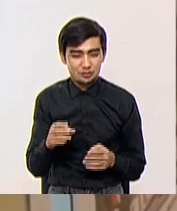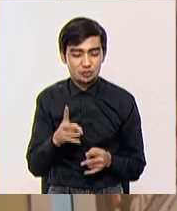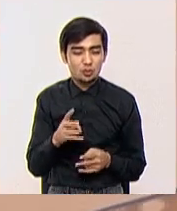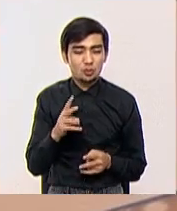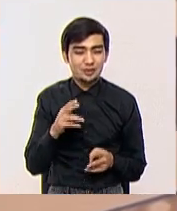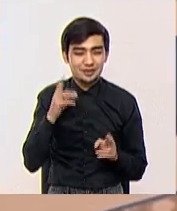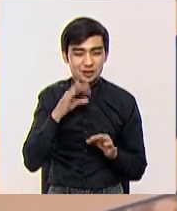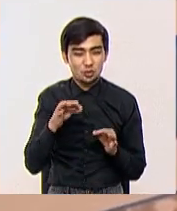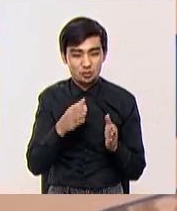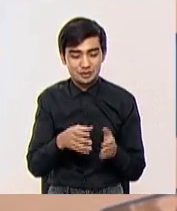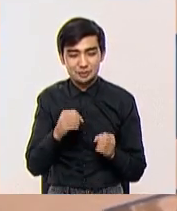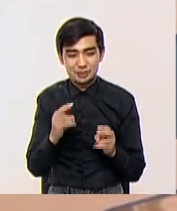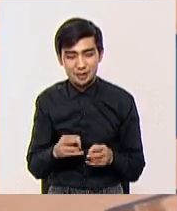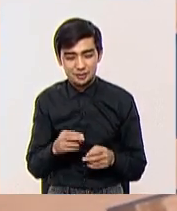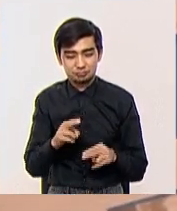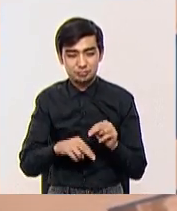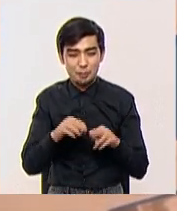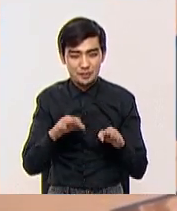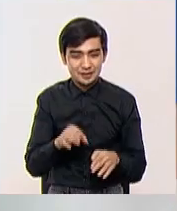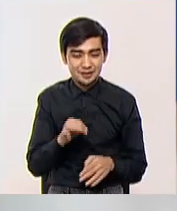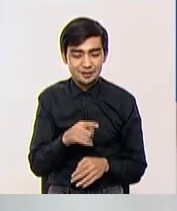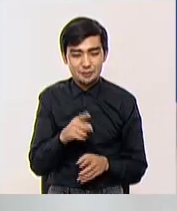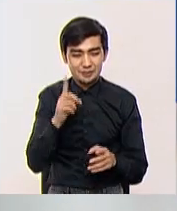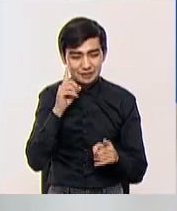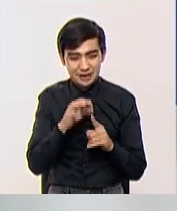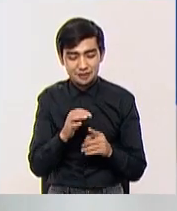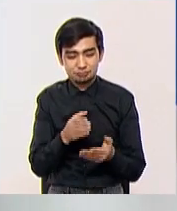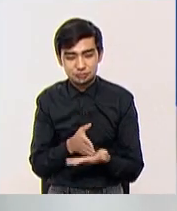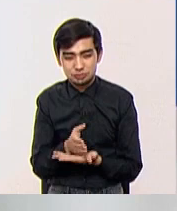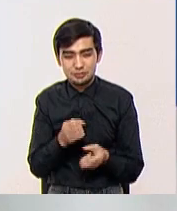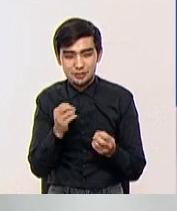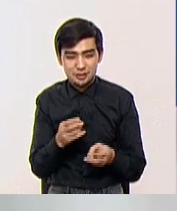жандар үшін арнайы ғимарат салынып, ол жерде бағыт бағдар беретін